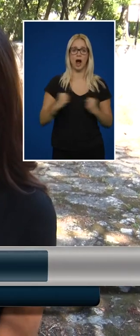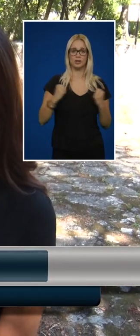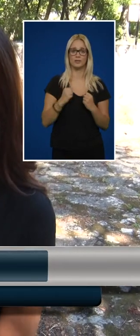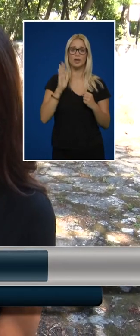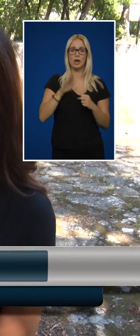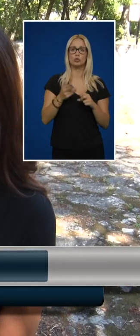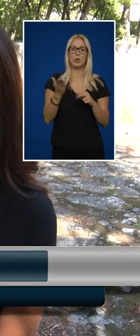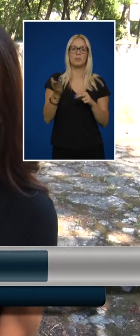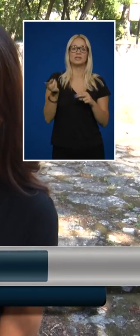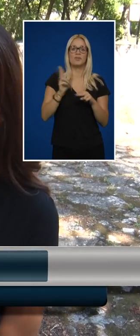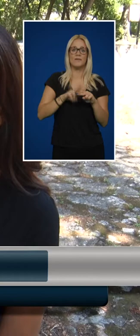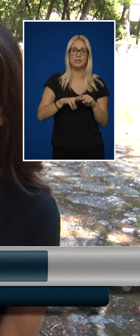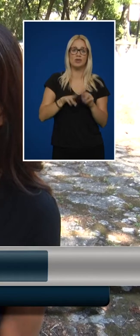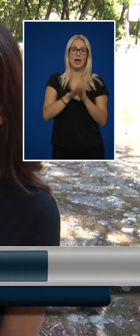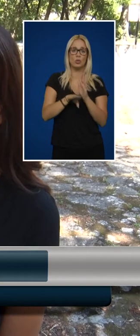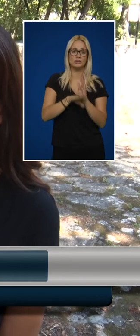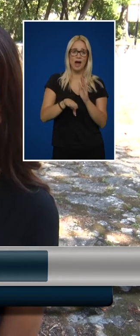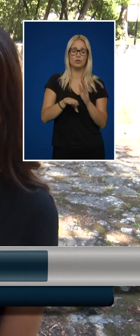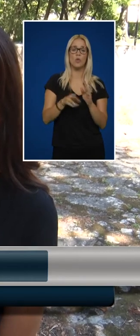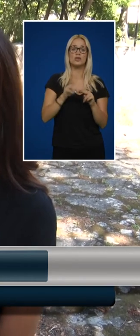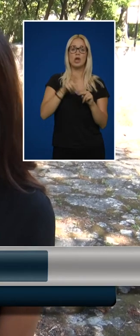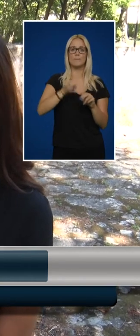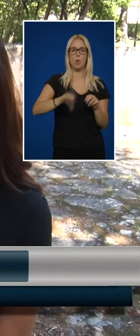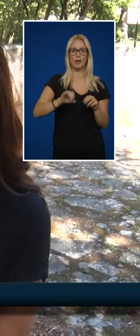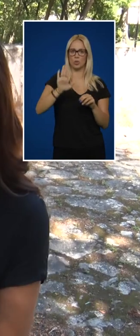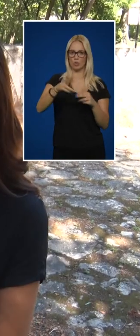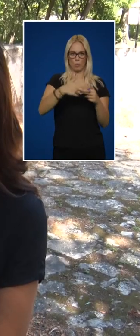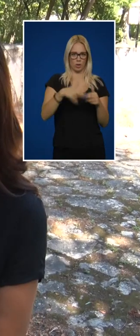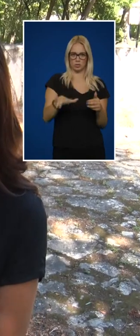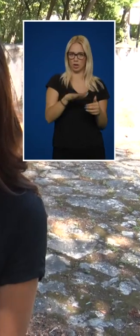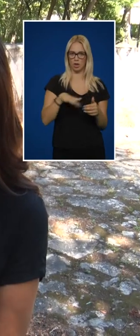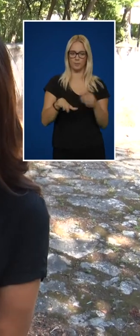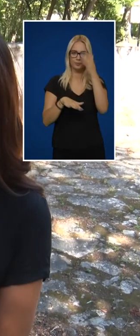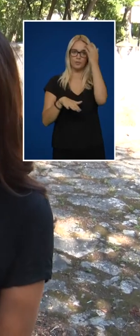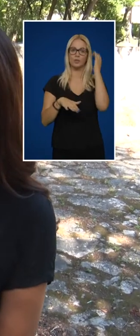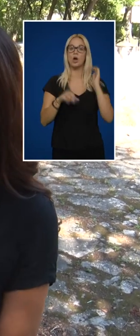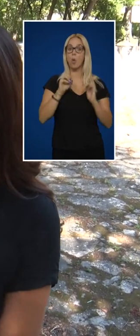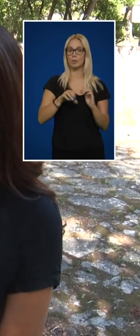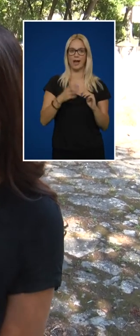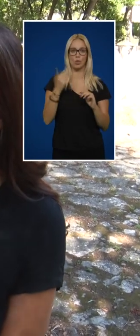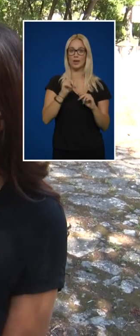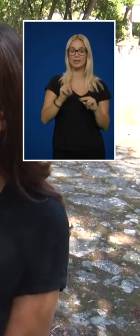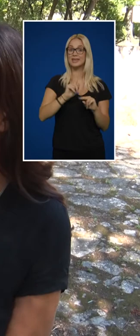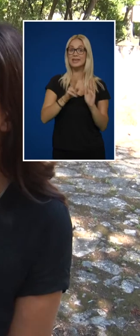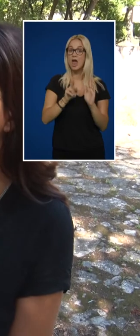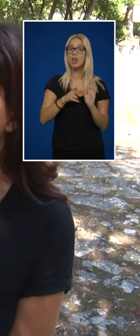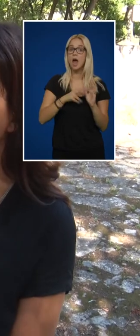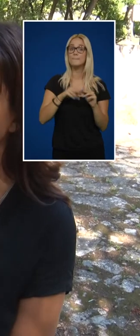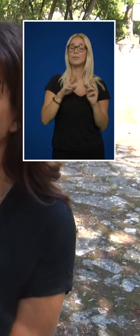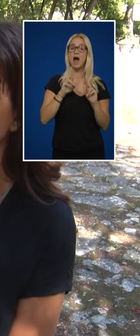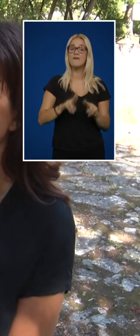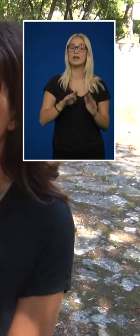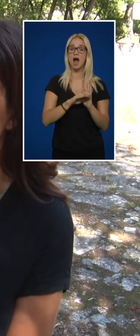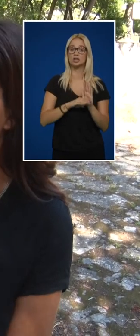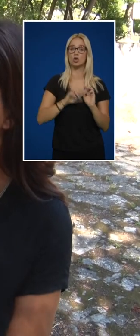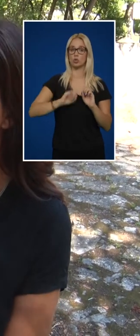aktivni, već zato što jednostavno sve više im je otpada u njihovoj najbližoj blizini. Dakle, otpad koji